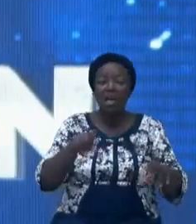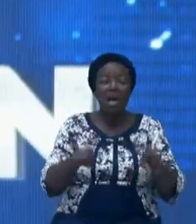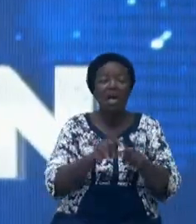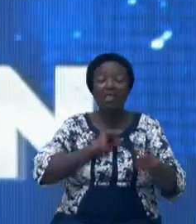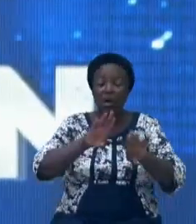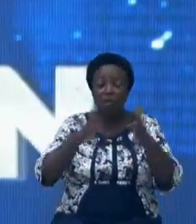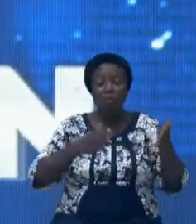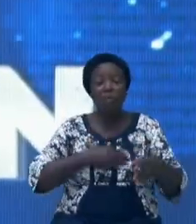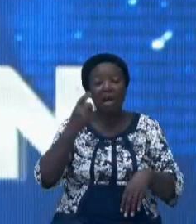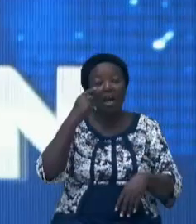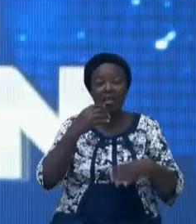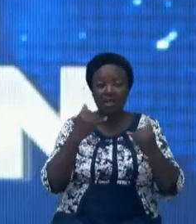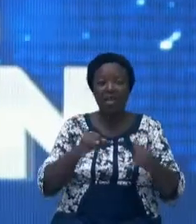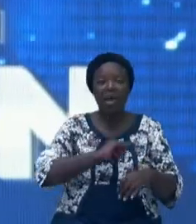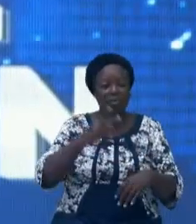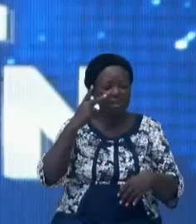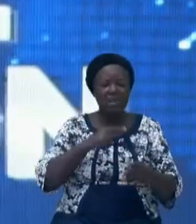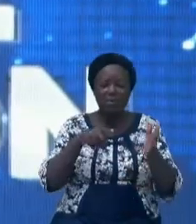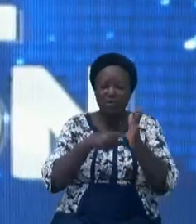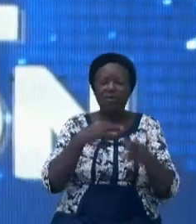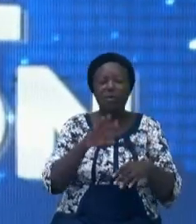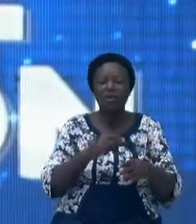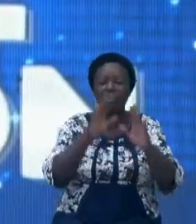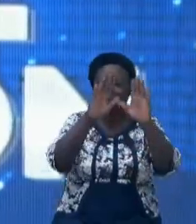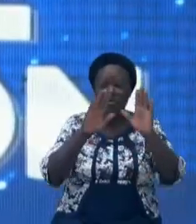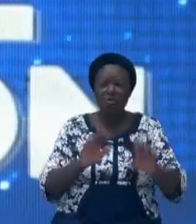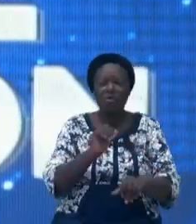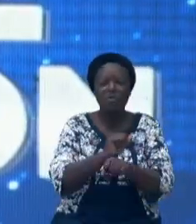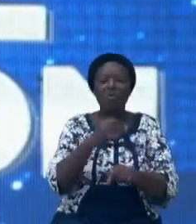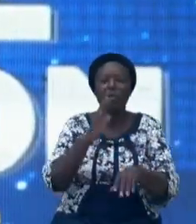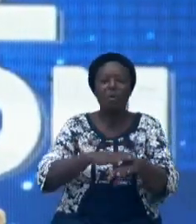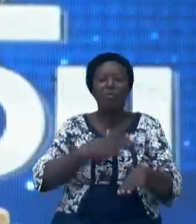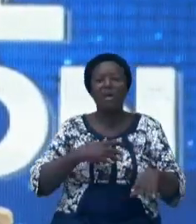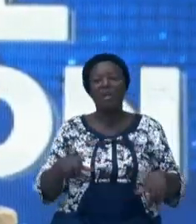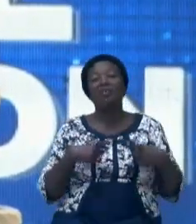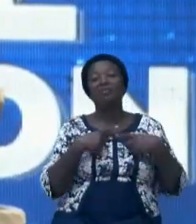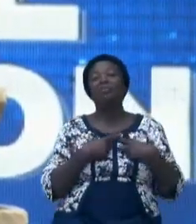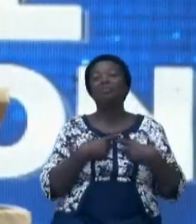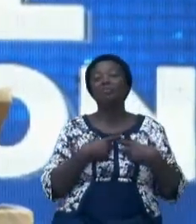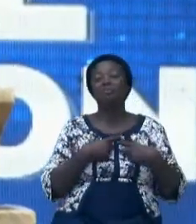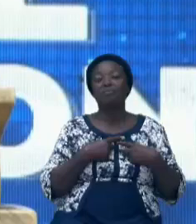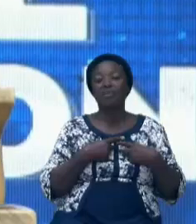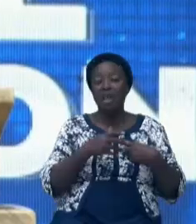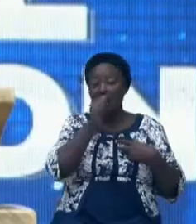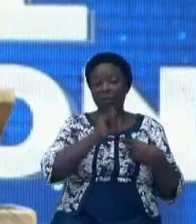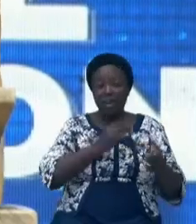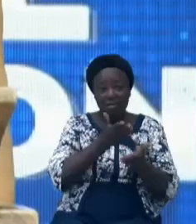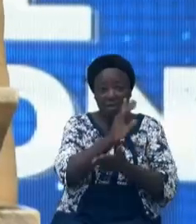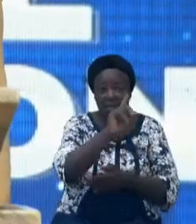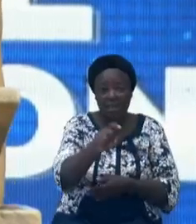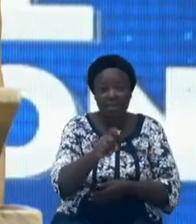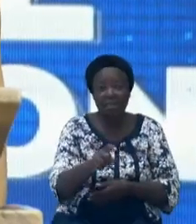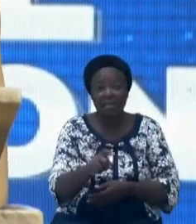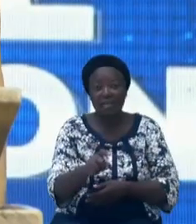que c'est fait et qu'un jour mes yeux maintenant je verrai la manifestation le